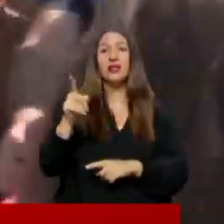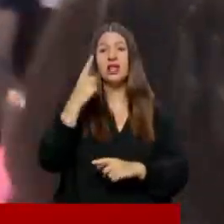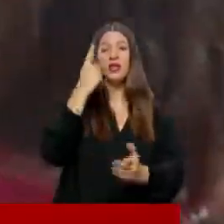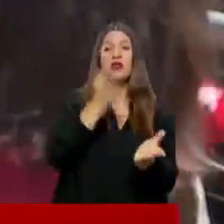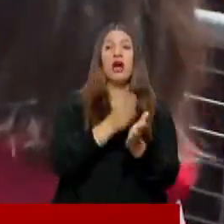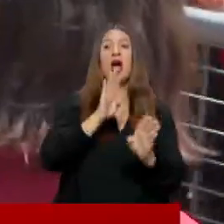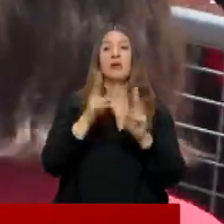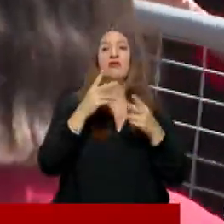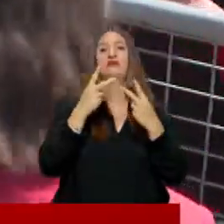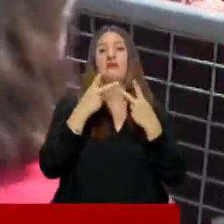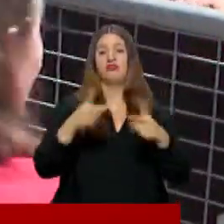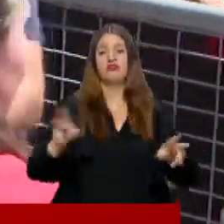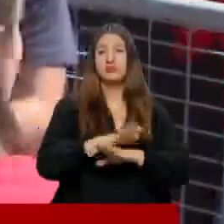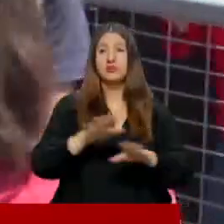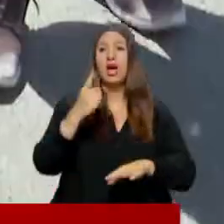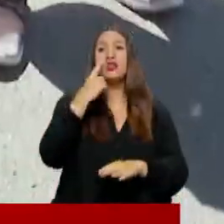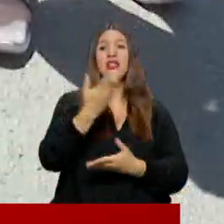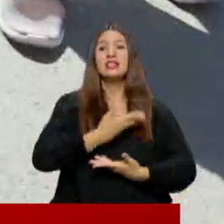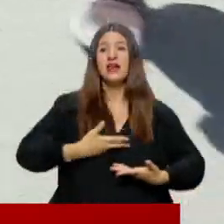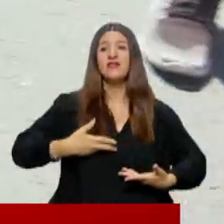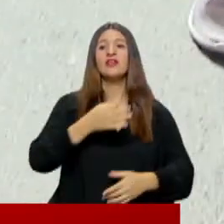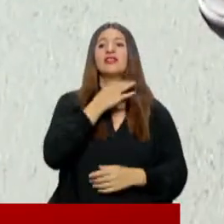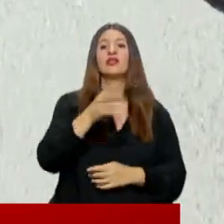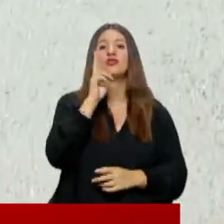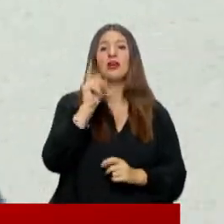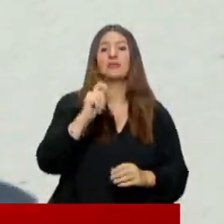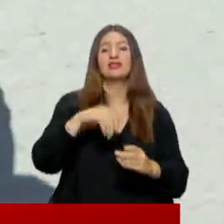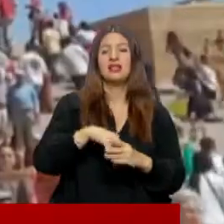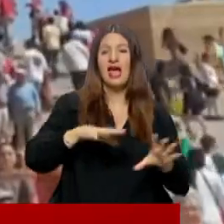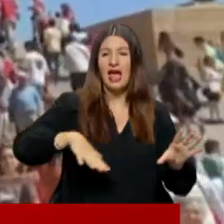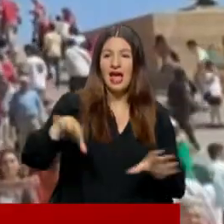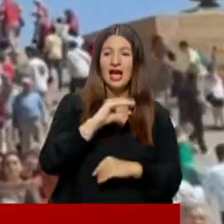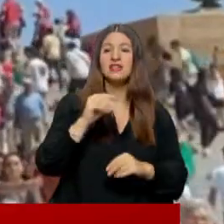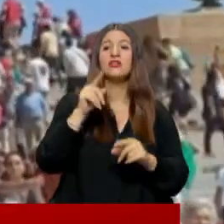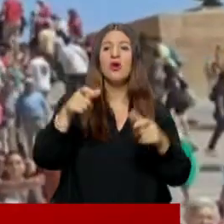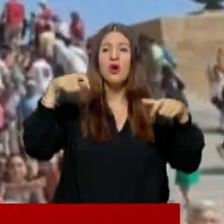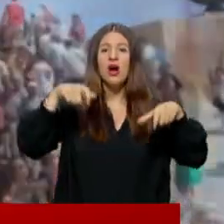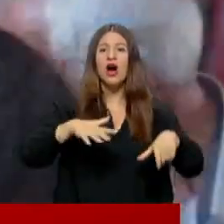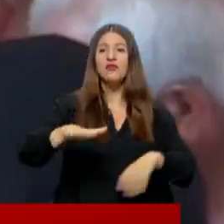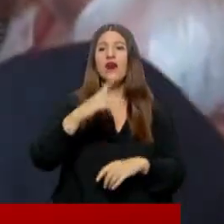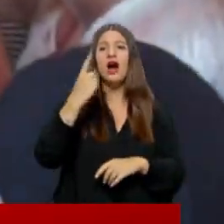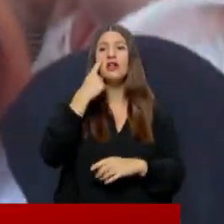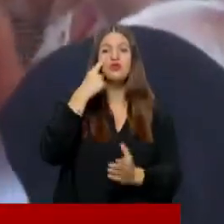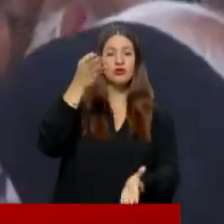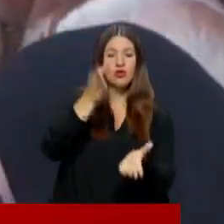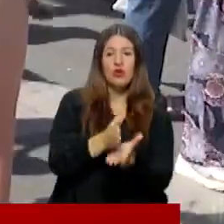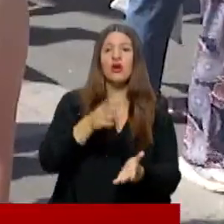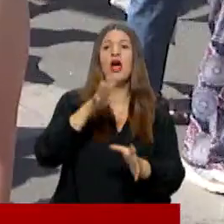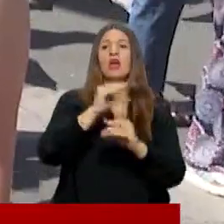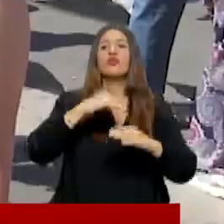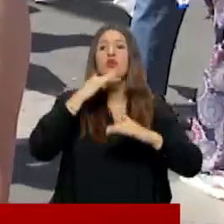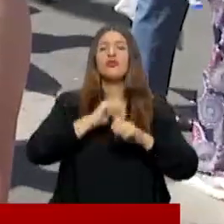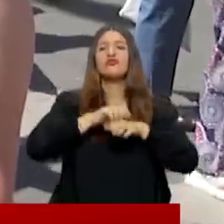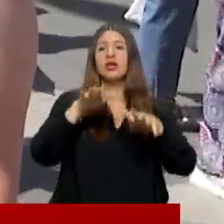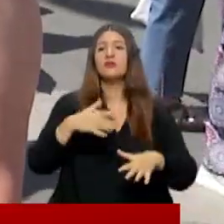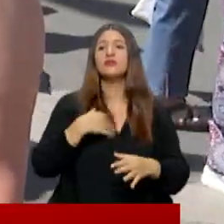Anıtkabir'in kapıları halka açıldı. Atatürk'e sevgi ve minnetini göstermek isteyenlerle avlu Atatürk'ün mozelesi doldu taştı.